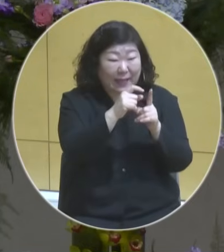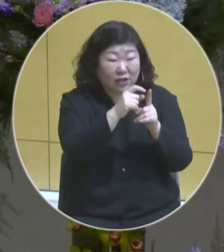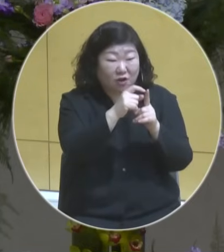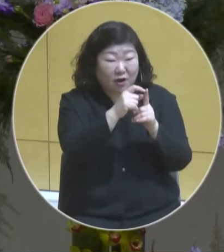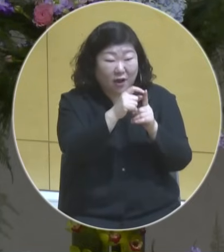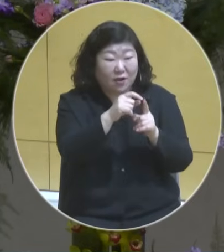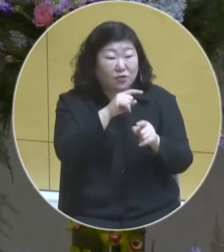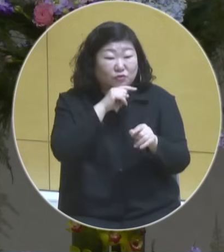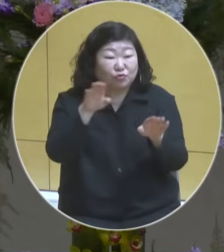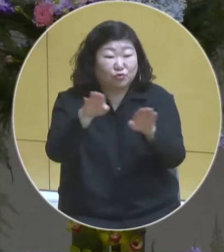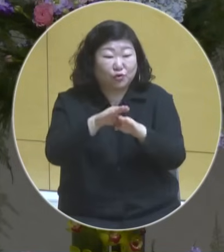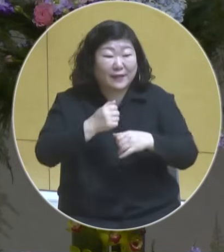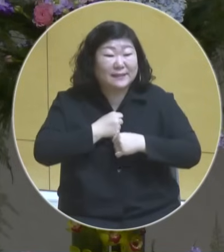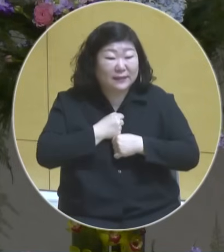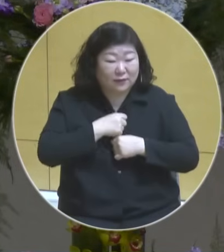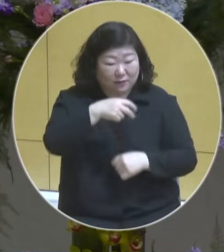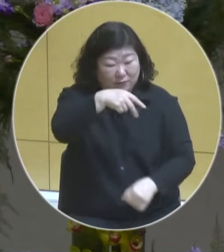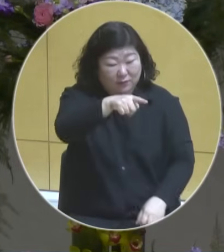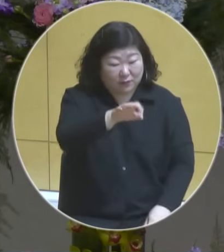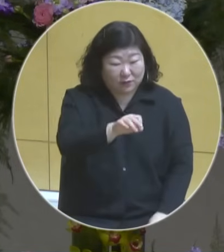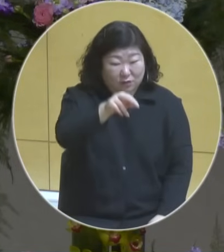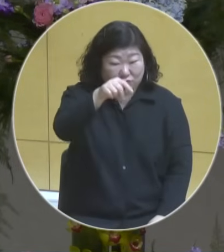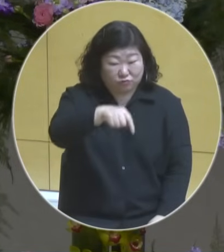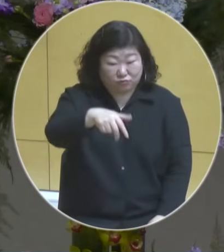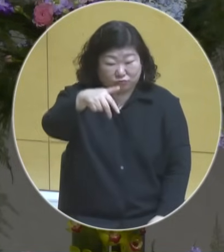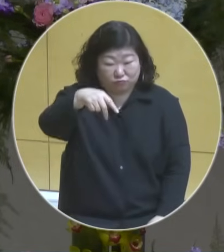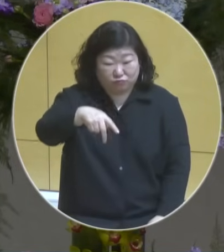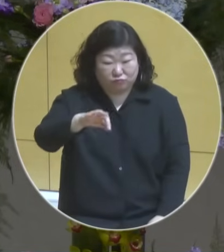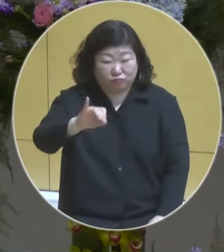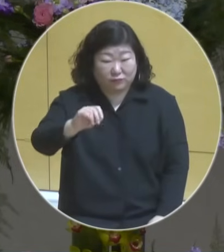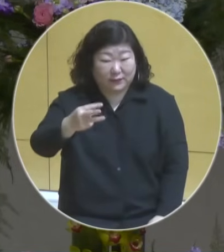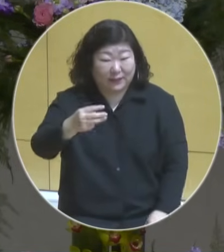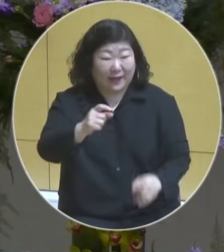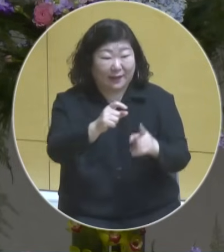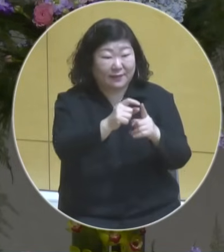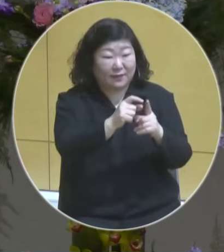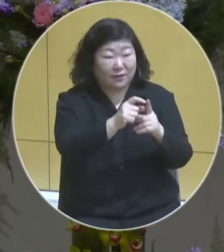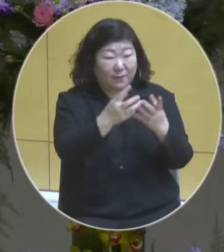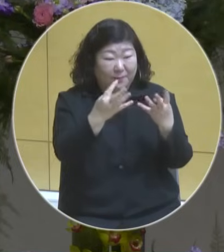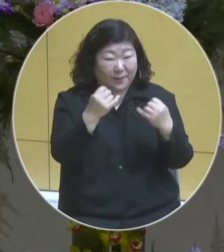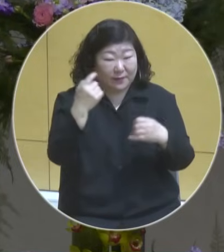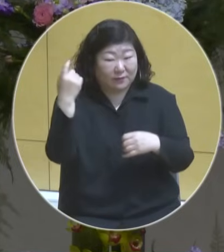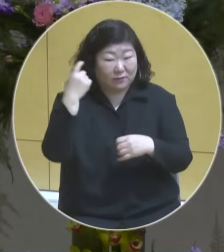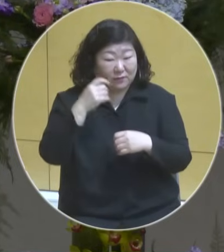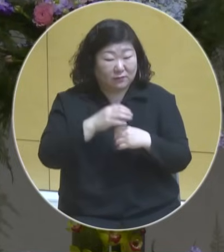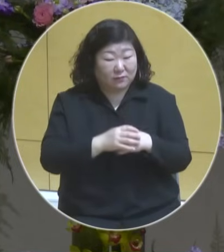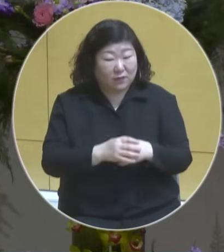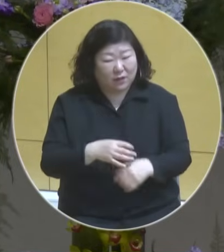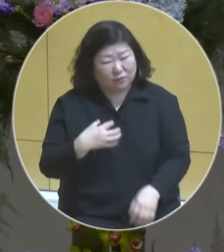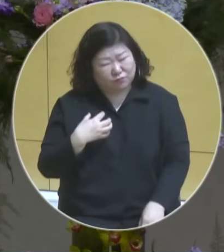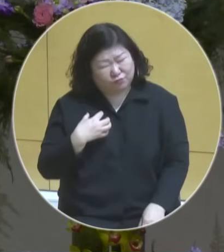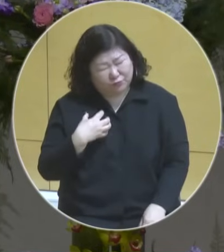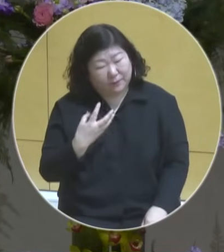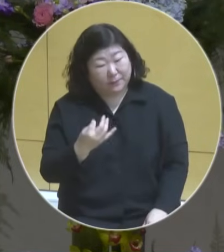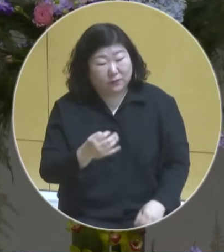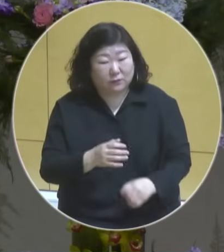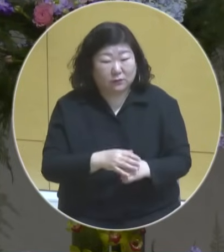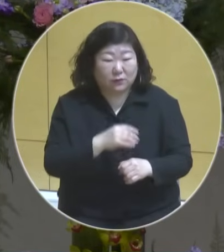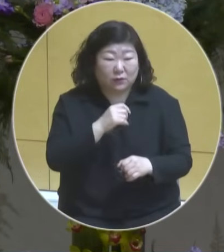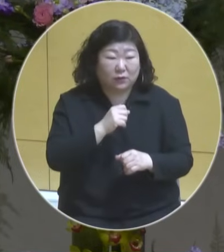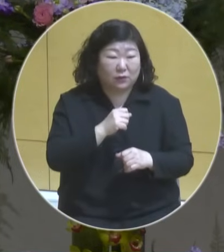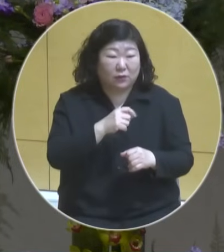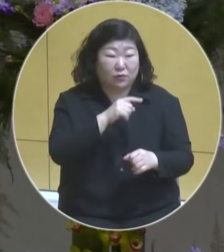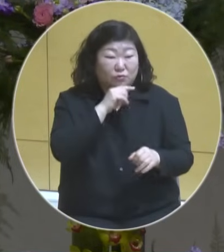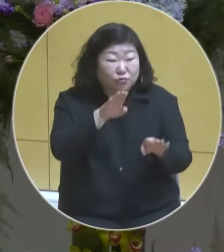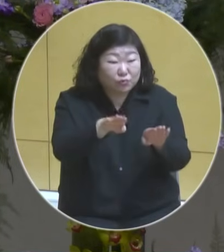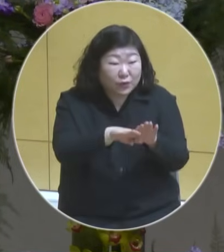주일이라는 단어 겁니다이 단어에 대한 부담감이 우리에게는 많죠 그래서 꼭 주위를 지키지 않으면